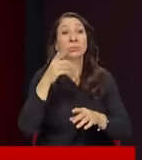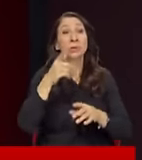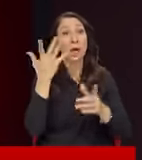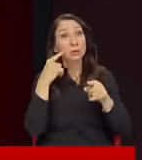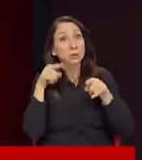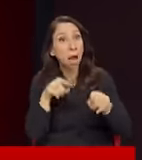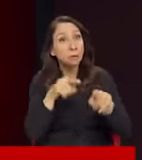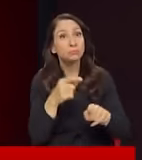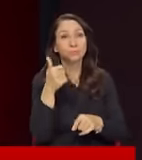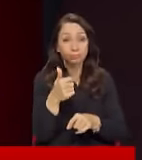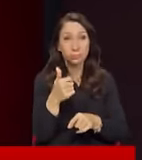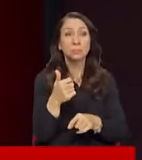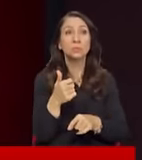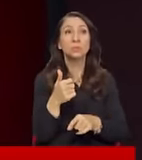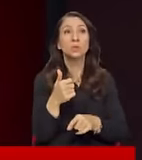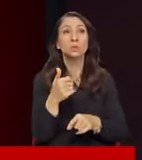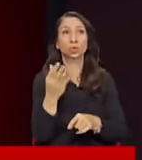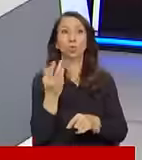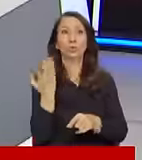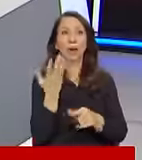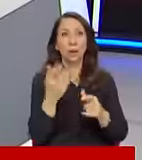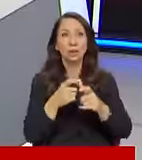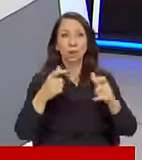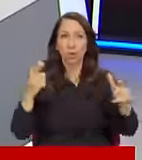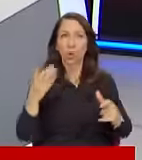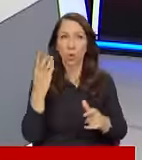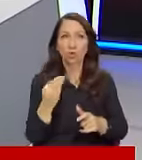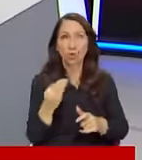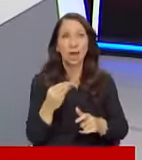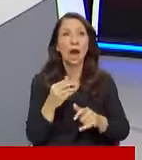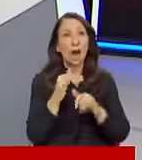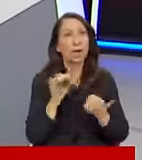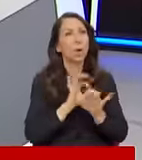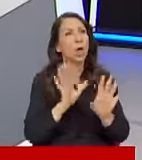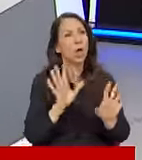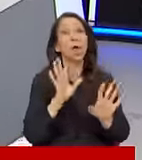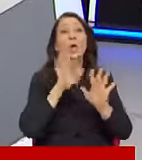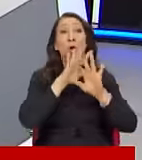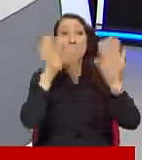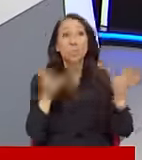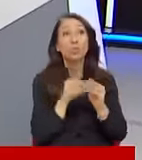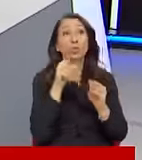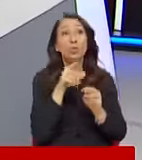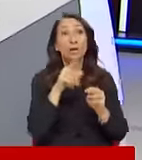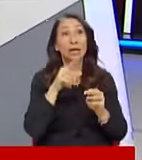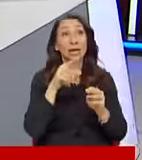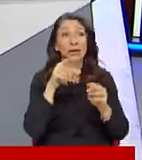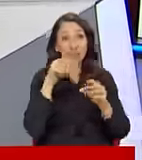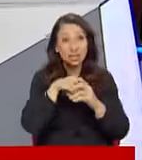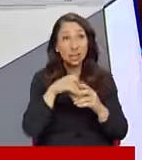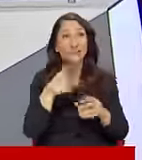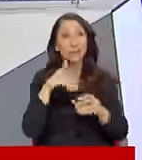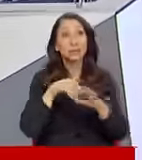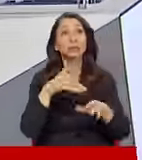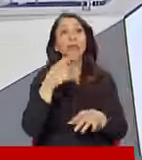sıkı bir şekilde verecek. Çok daha adımlarımız var. İşe alımlar öyle, şeffaf bir şekilde devam ediyor. Bütün bu, bütün bu yapı içerisinde biz meclis.